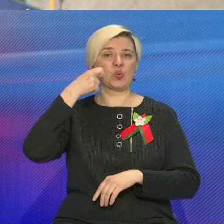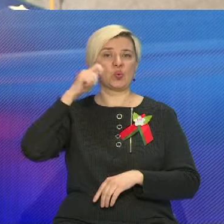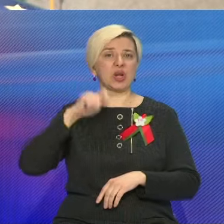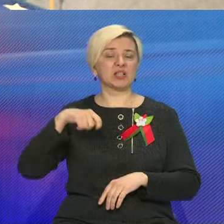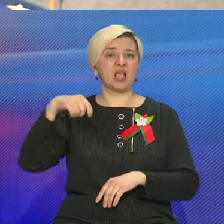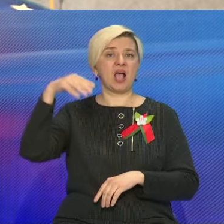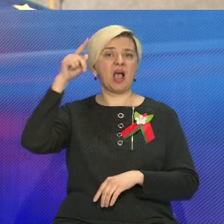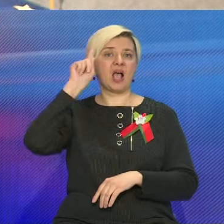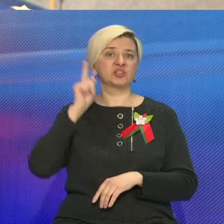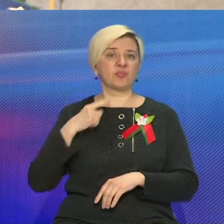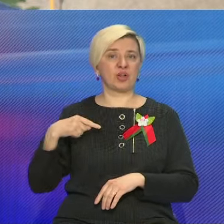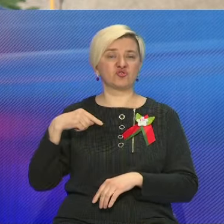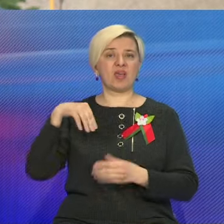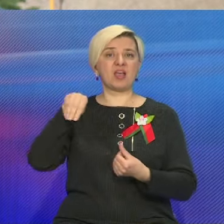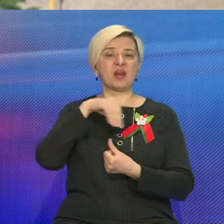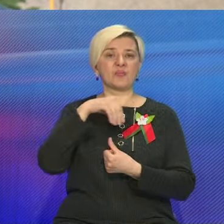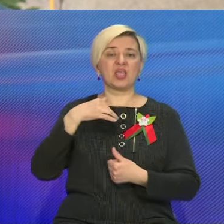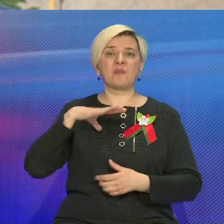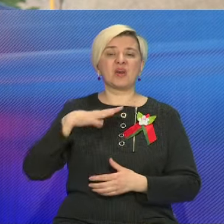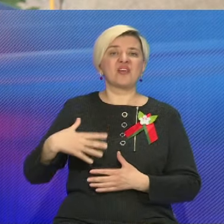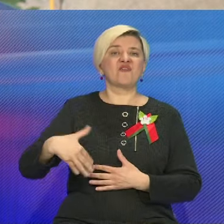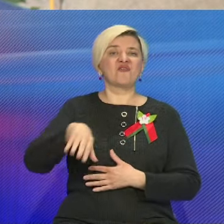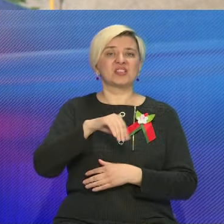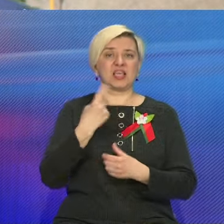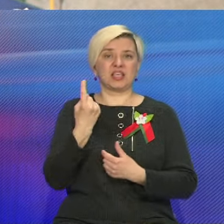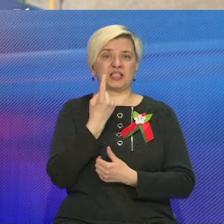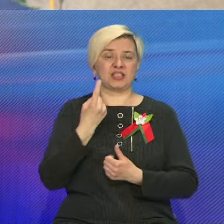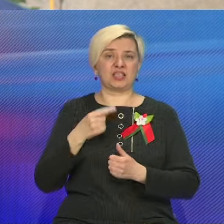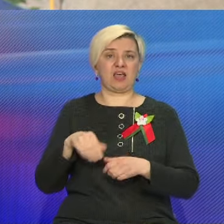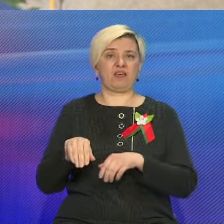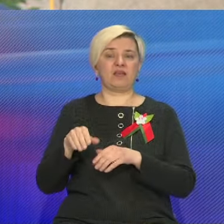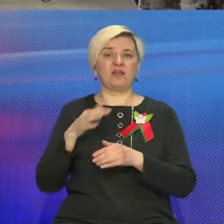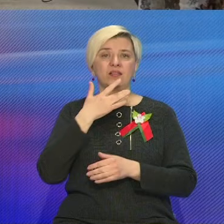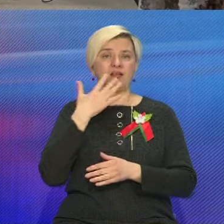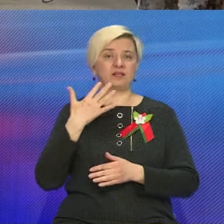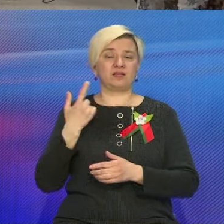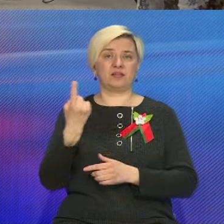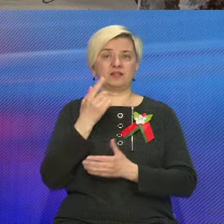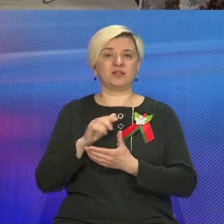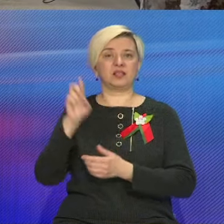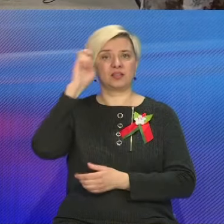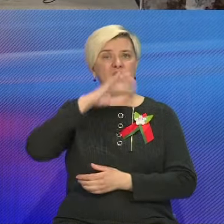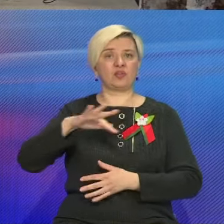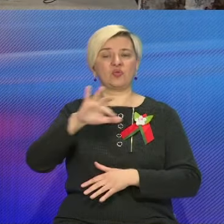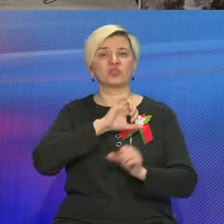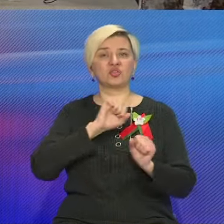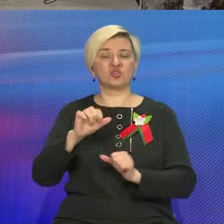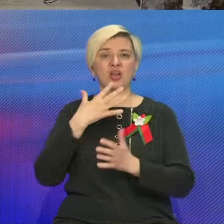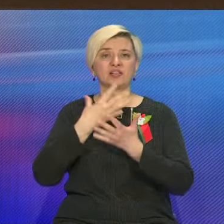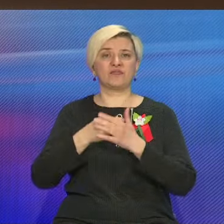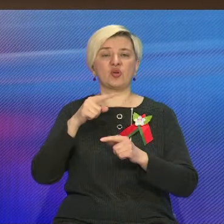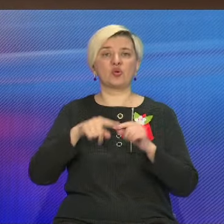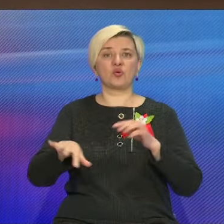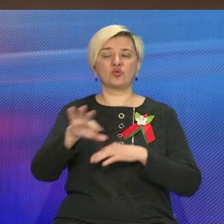все единой нацией, единой страной и защищали свою родину. Тим, хто у годы войны воевал на фронтах,